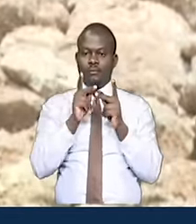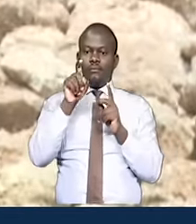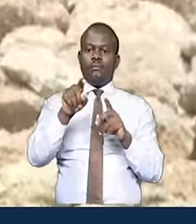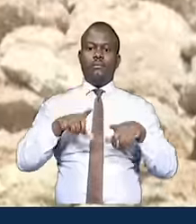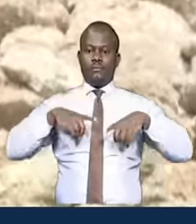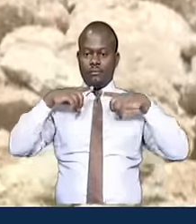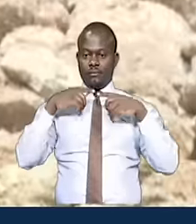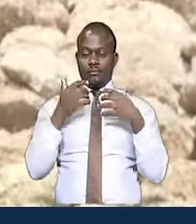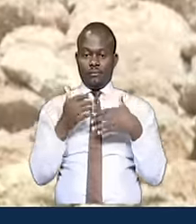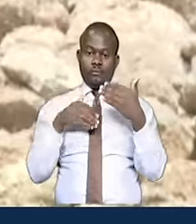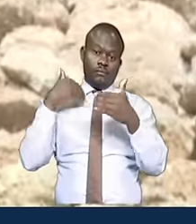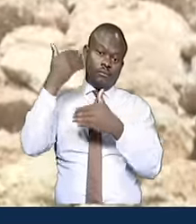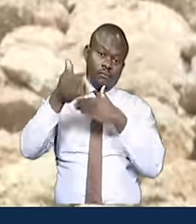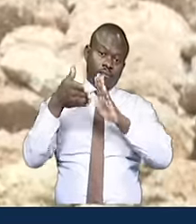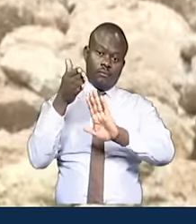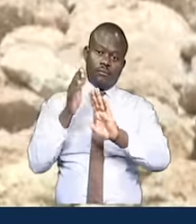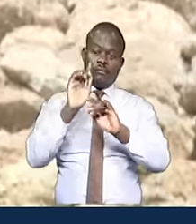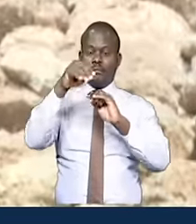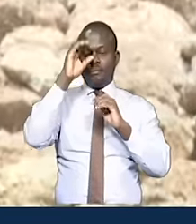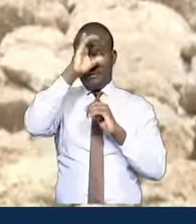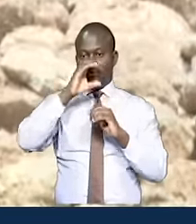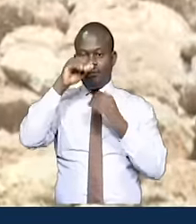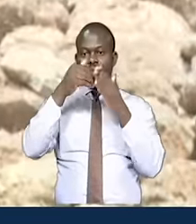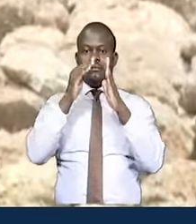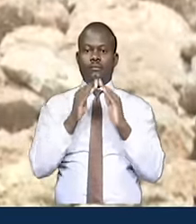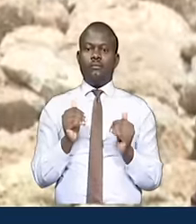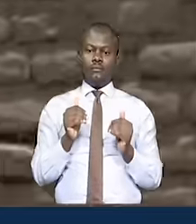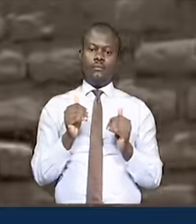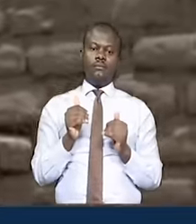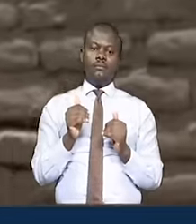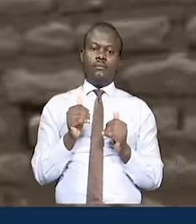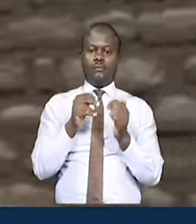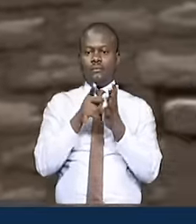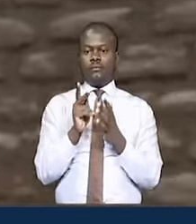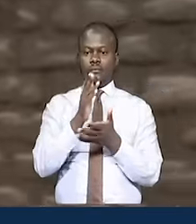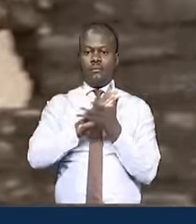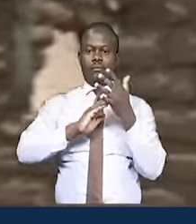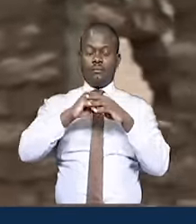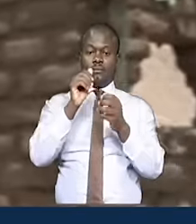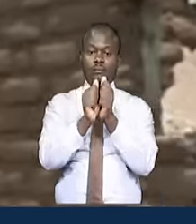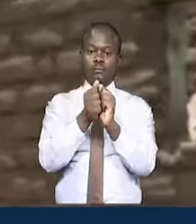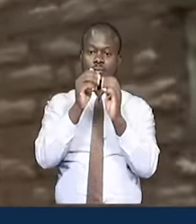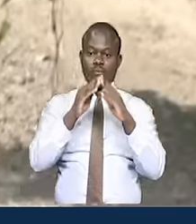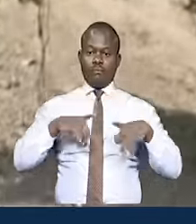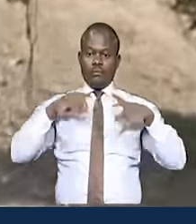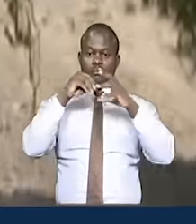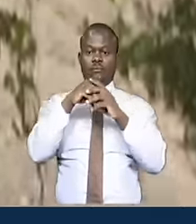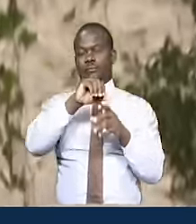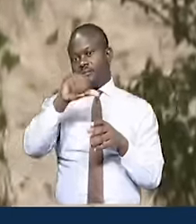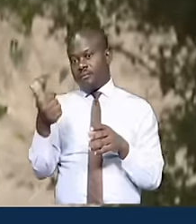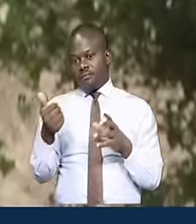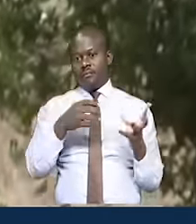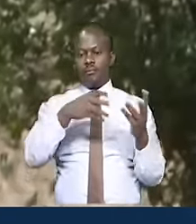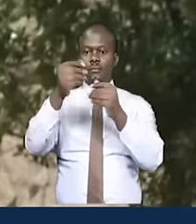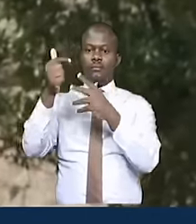kuba ubwo nibwo batujyanye bajya kudushakira amazu baradukodeshereza bamwe babasenye inzu bari batuyemo abandi